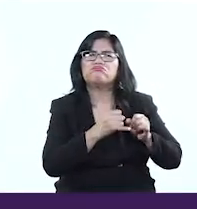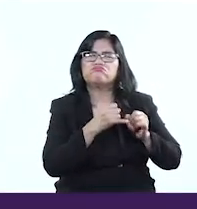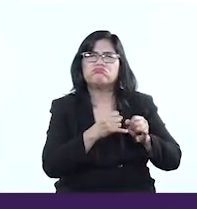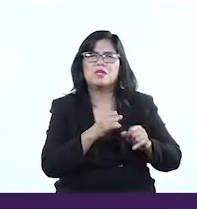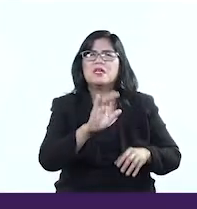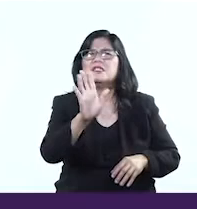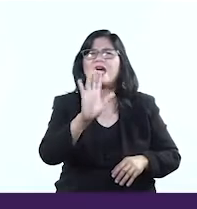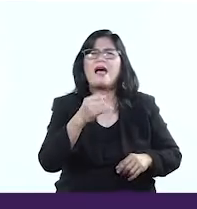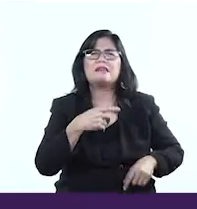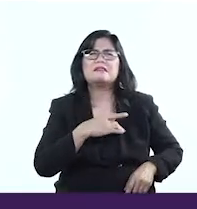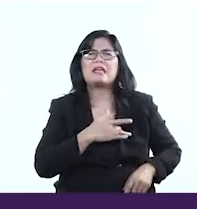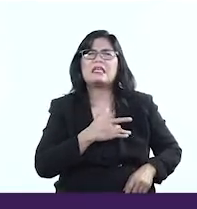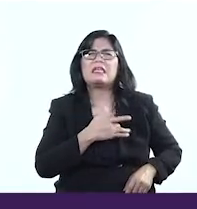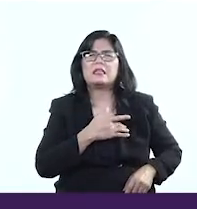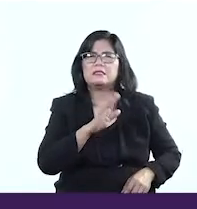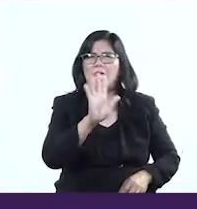hati